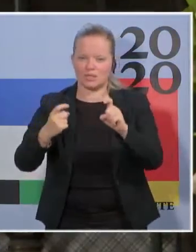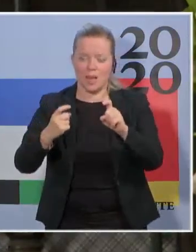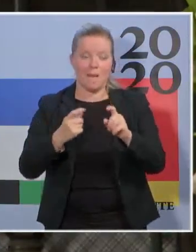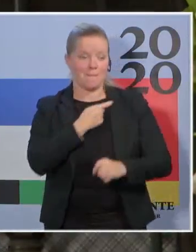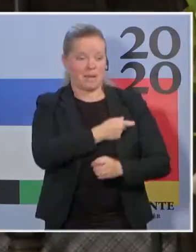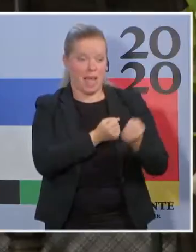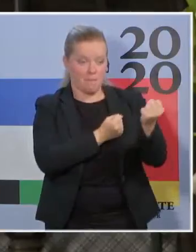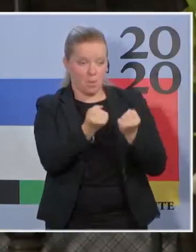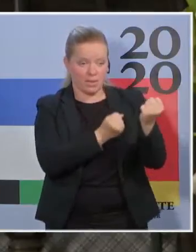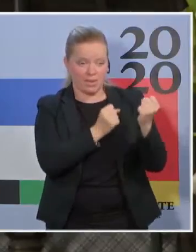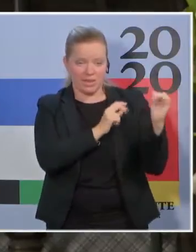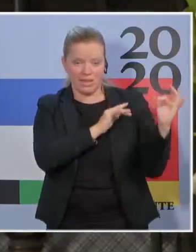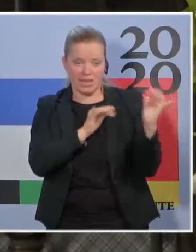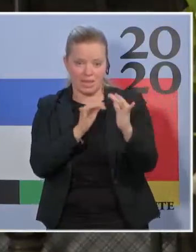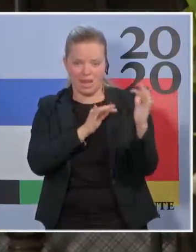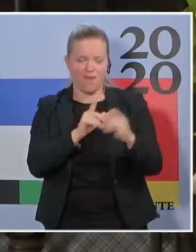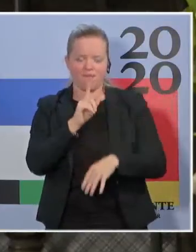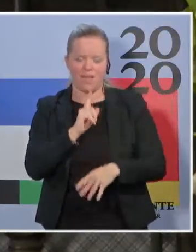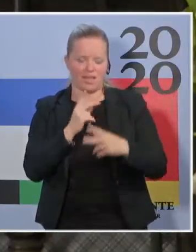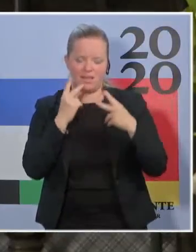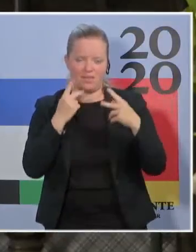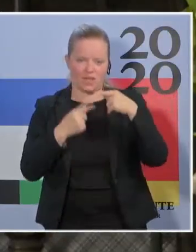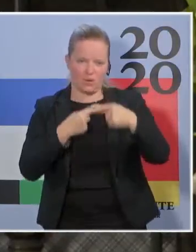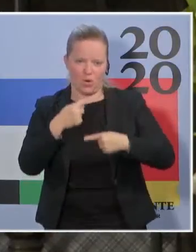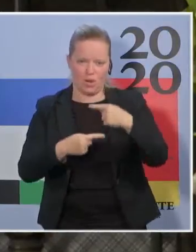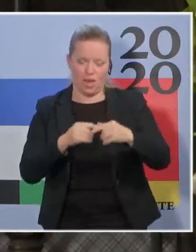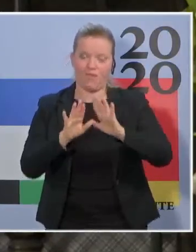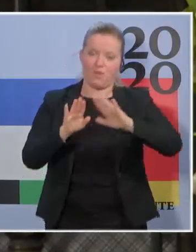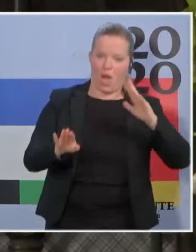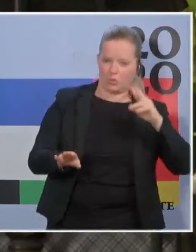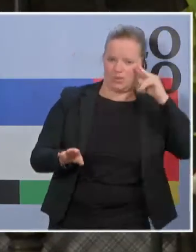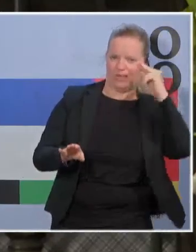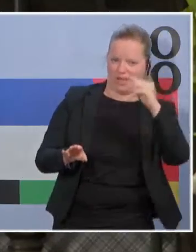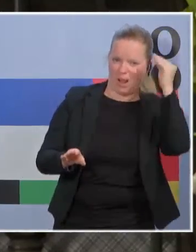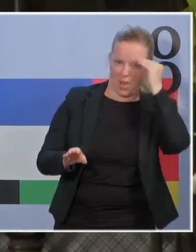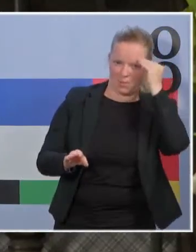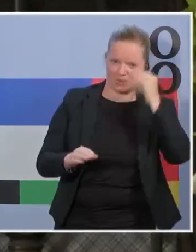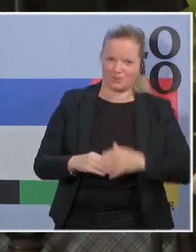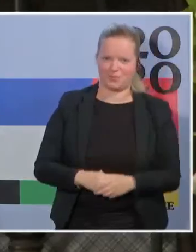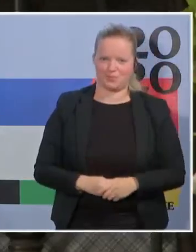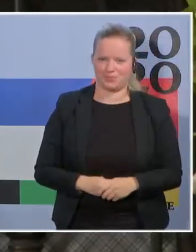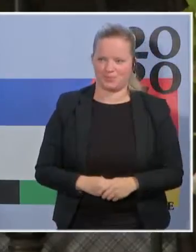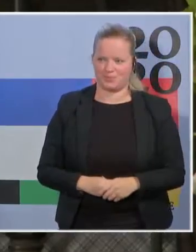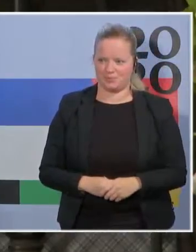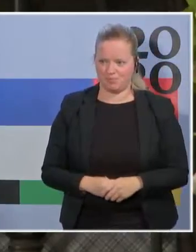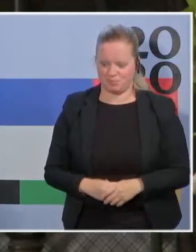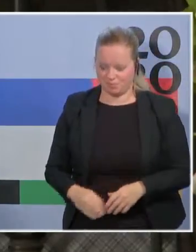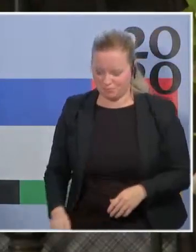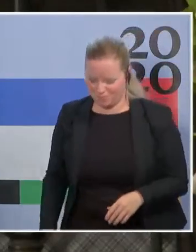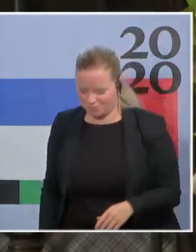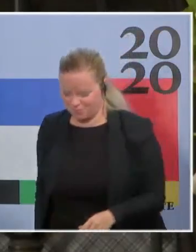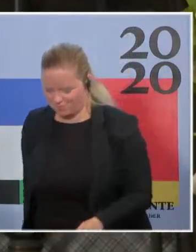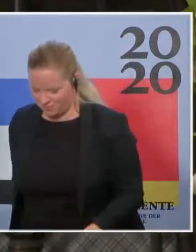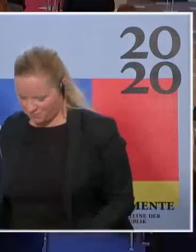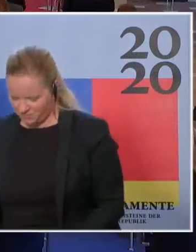spielt wesentlich weniger eine Rolle, als man vielleicht von außen glaubt. Reden wir auch über das Bundesvolk, wie das ja in der